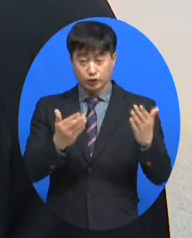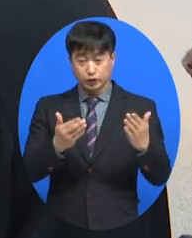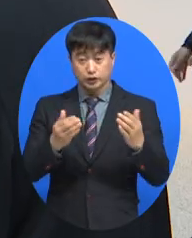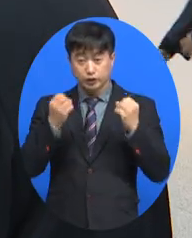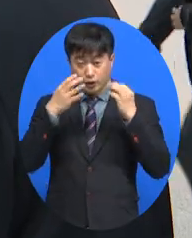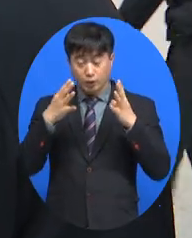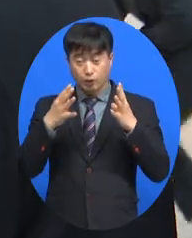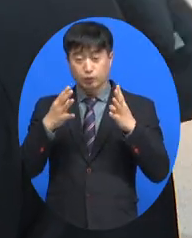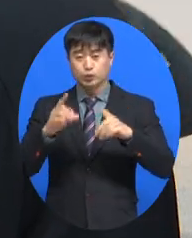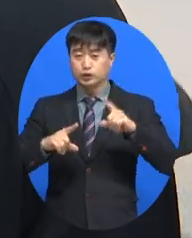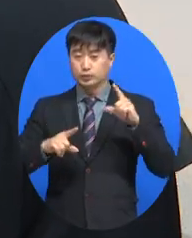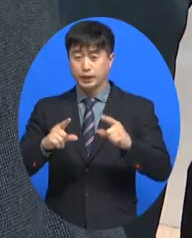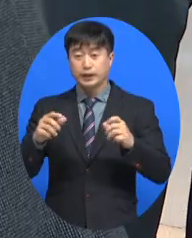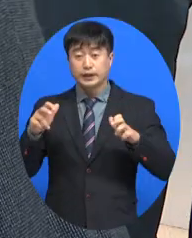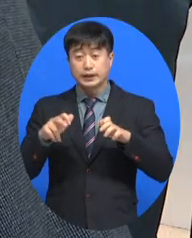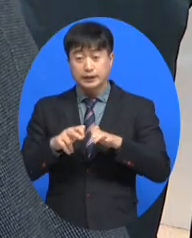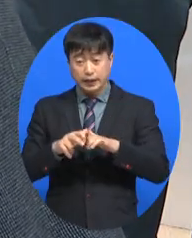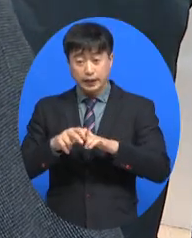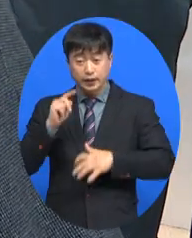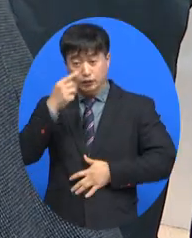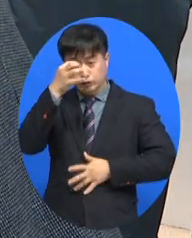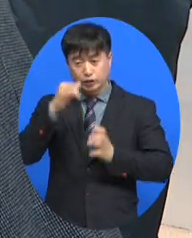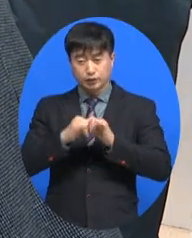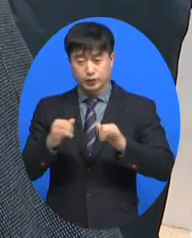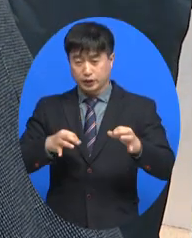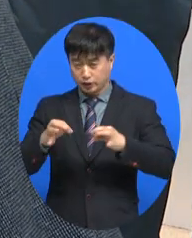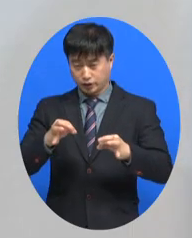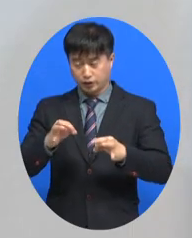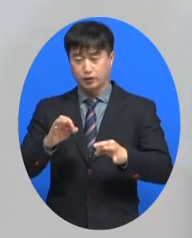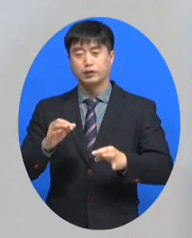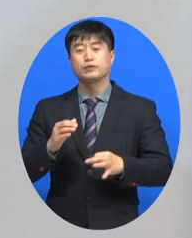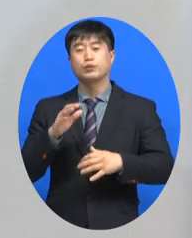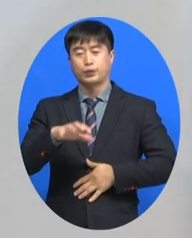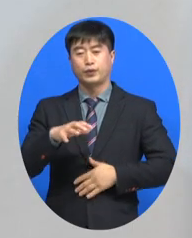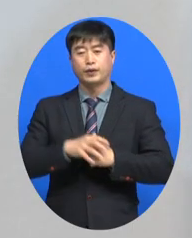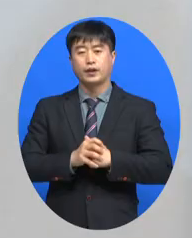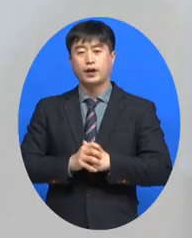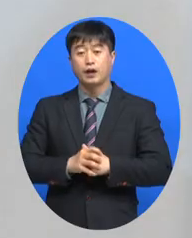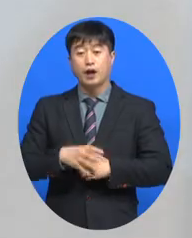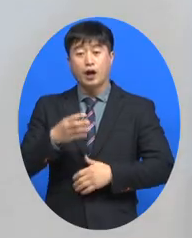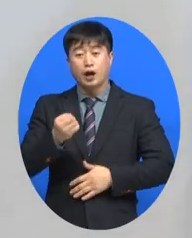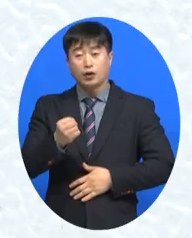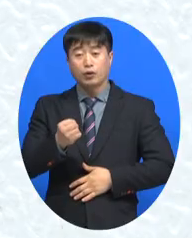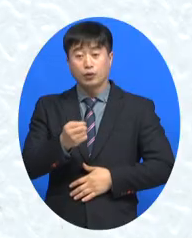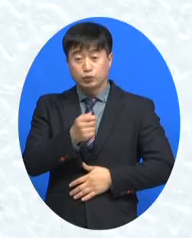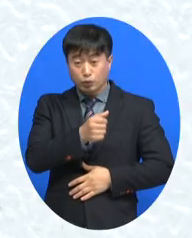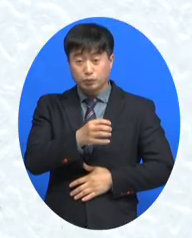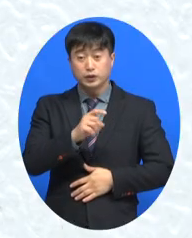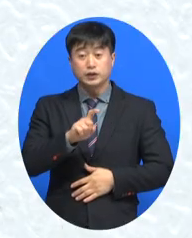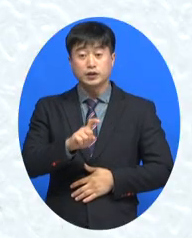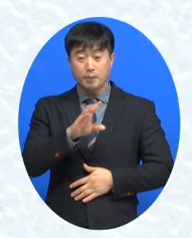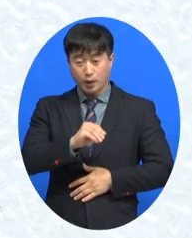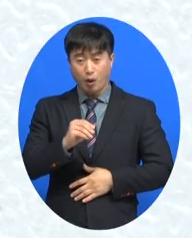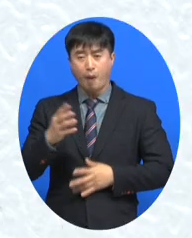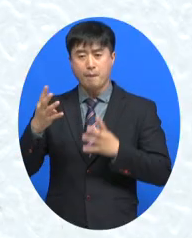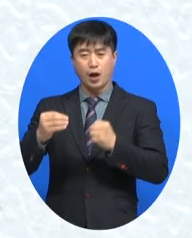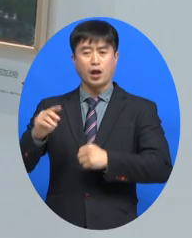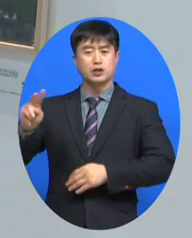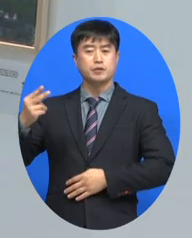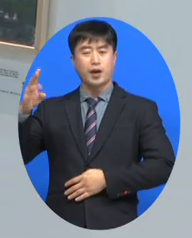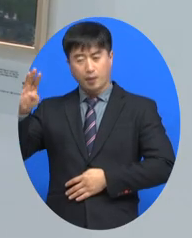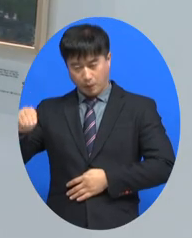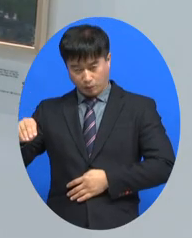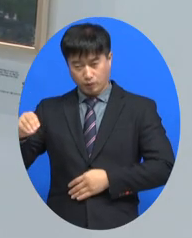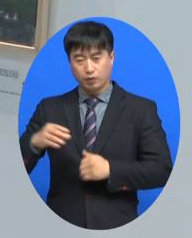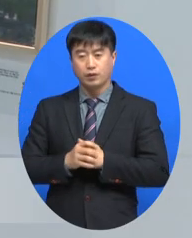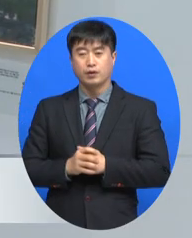전시회 겸 새로운 형태의 장애 예술인들의 미술 장터를 꾸린 겁니다. 작품 가격은 적게는 10만 원부터 많게는